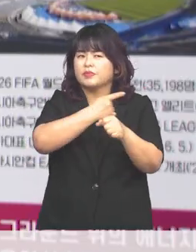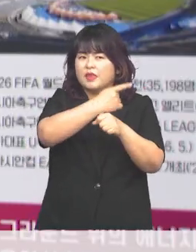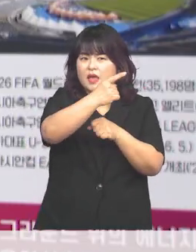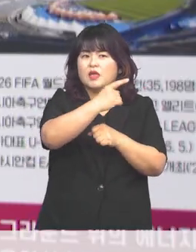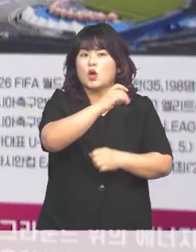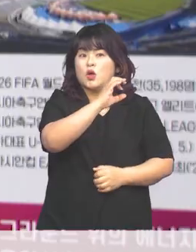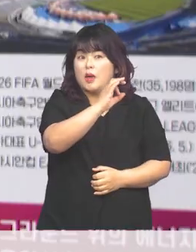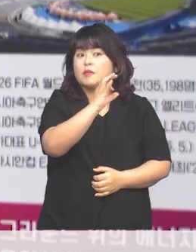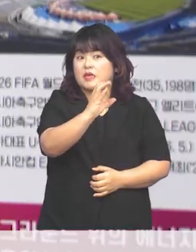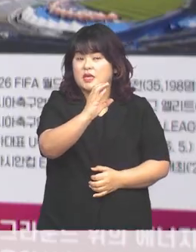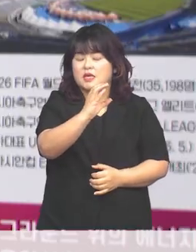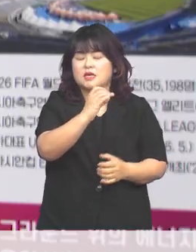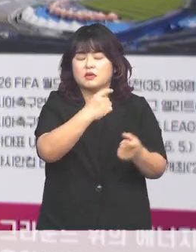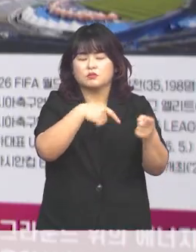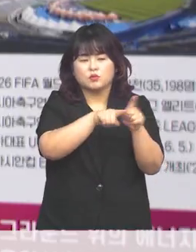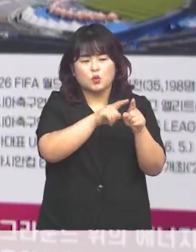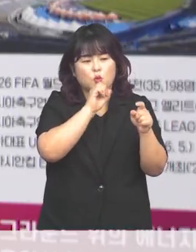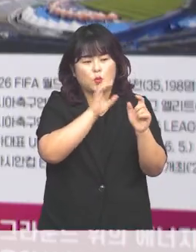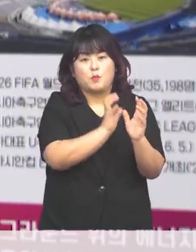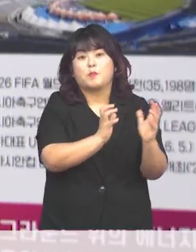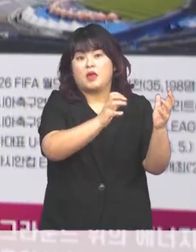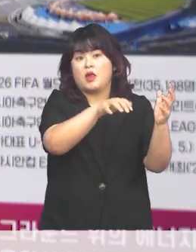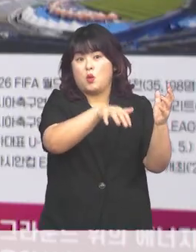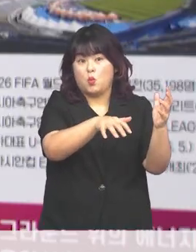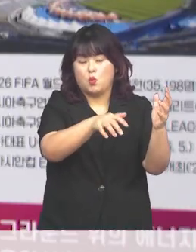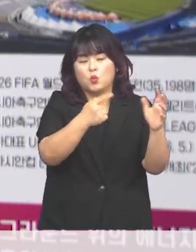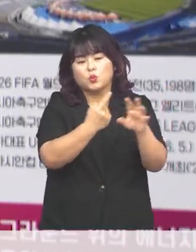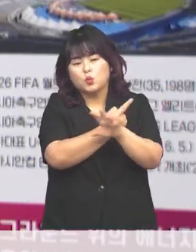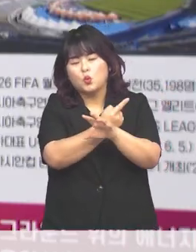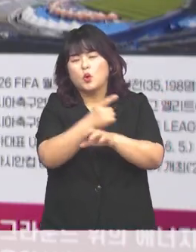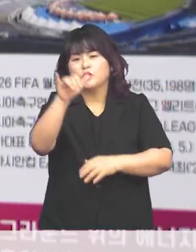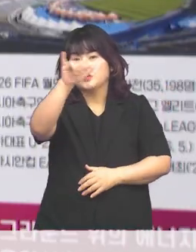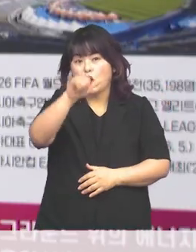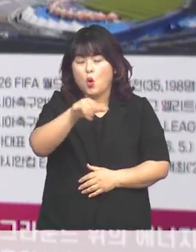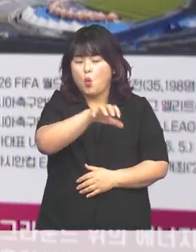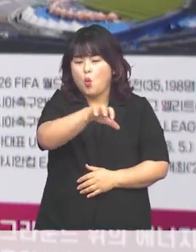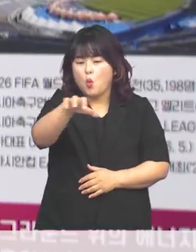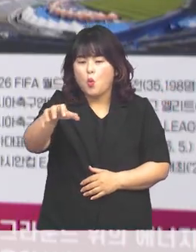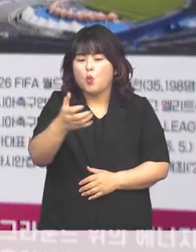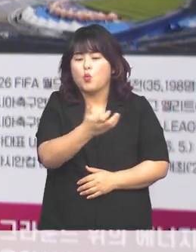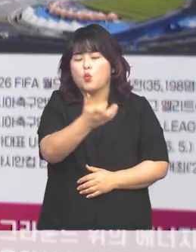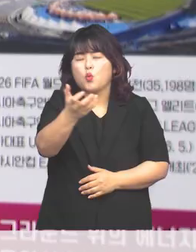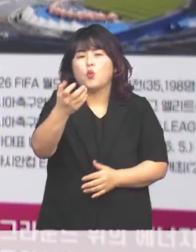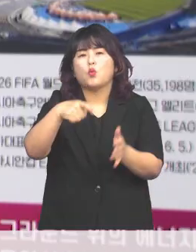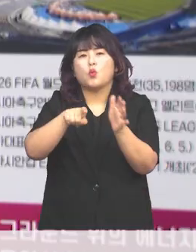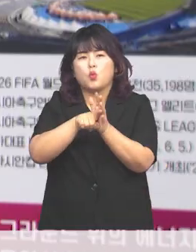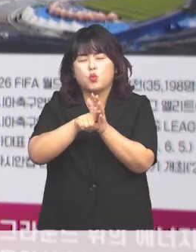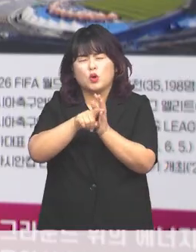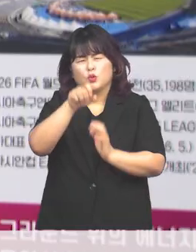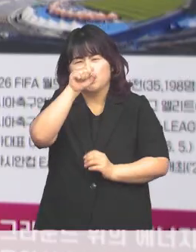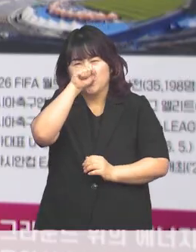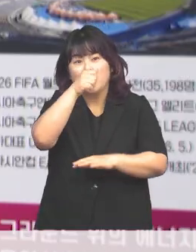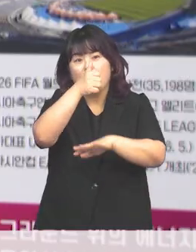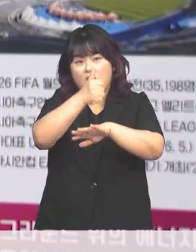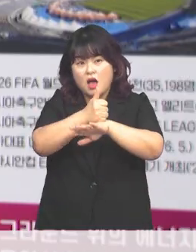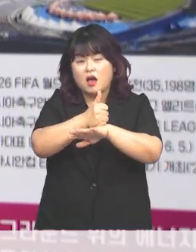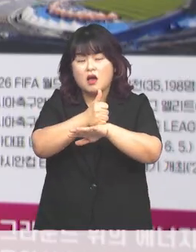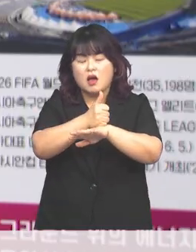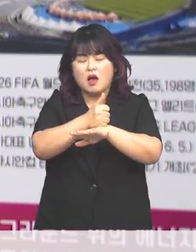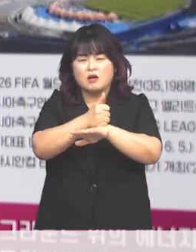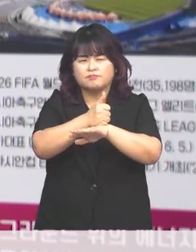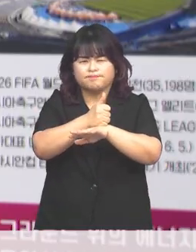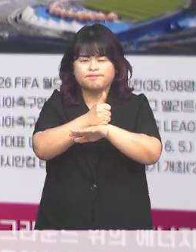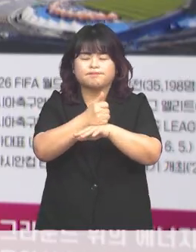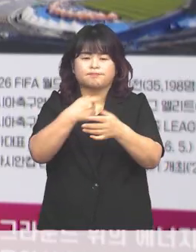내년에 우리 용인 미르 스타디움 물론이고 전국 여러 곳에서 훌륭한 성적을 낼 수